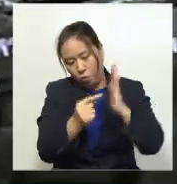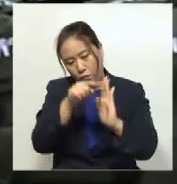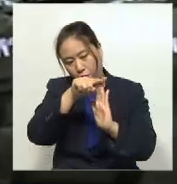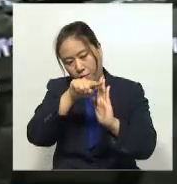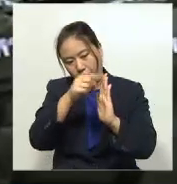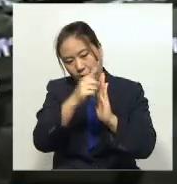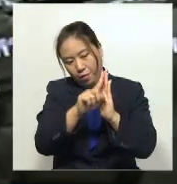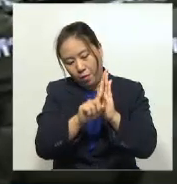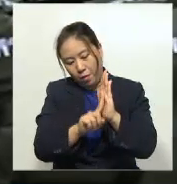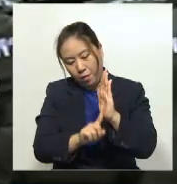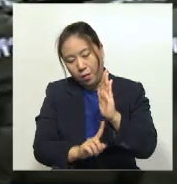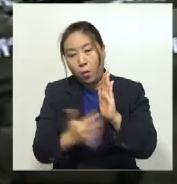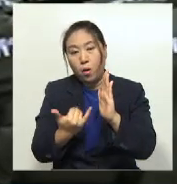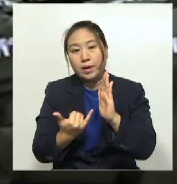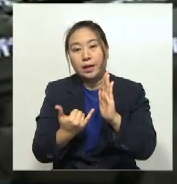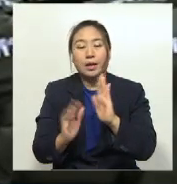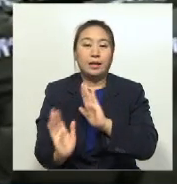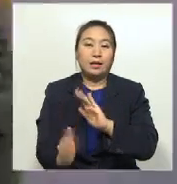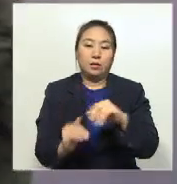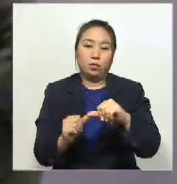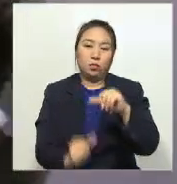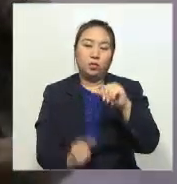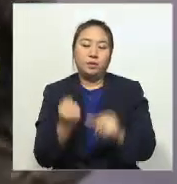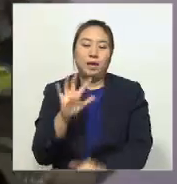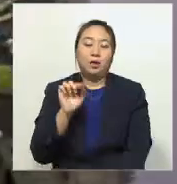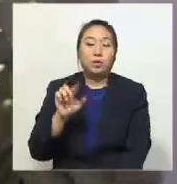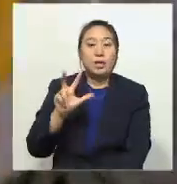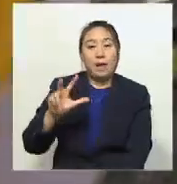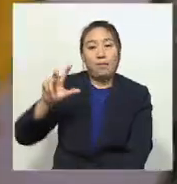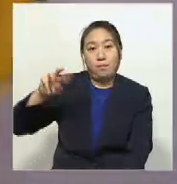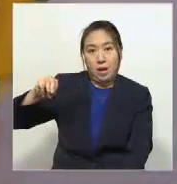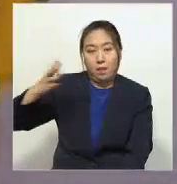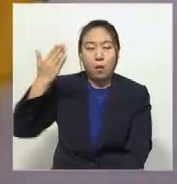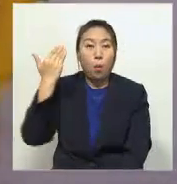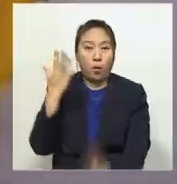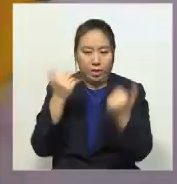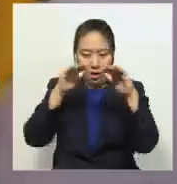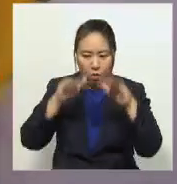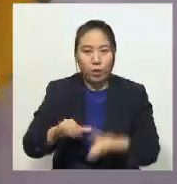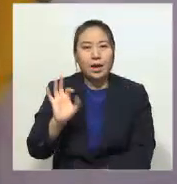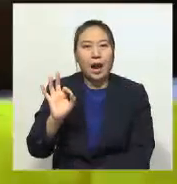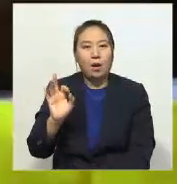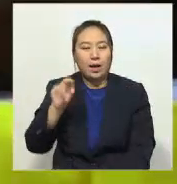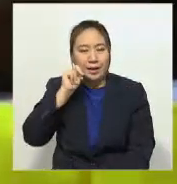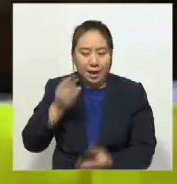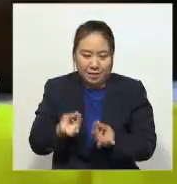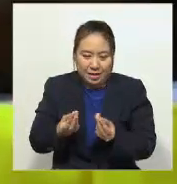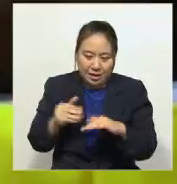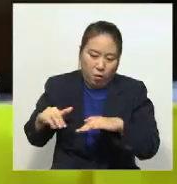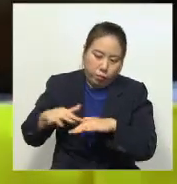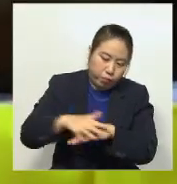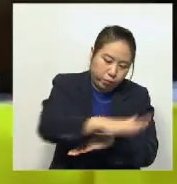ลา 7:00 น.ของวันนี้ที่ 15 เมตร.3 ซม.นะคะลดลงจากเมื่อวาน9ซม.และล้นตลิ่ง53ซม.